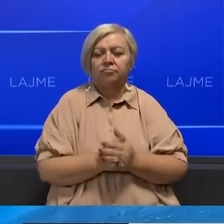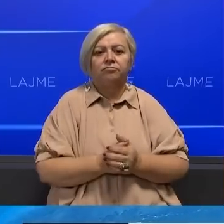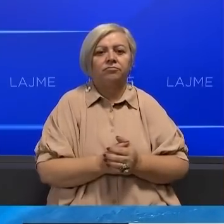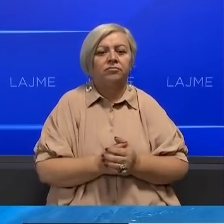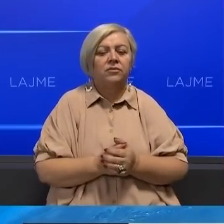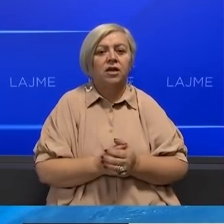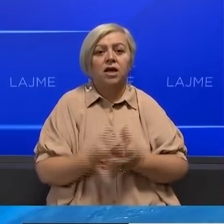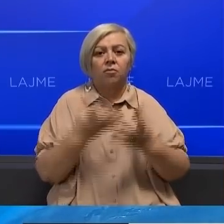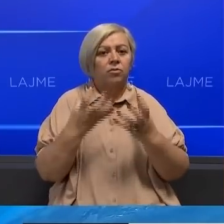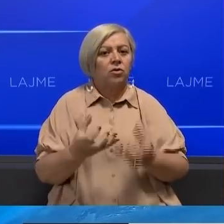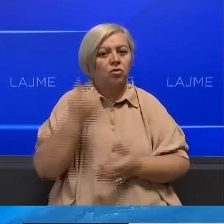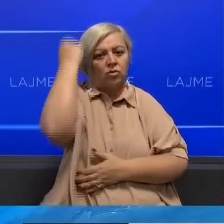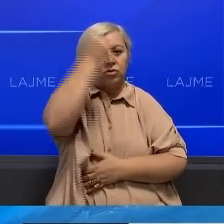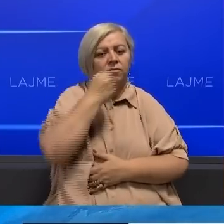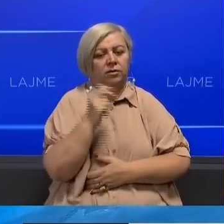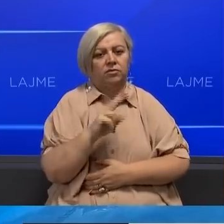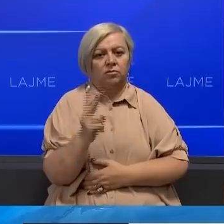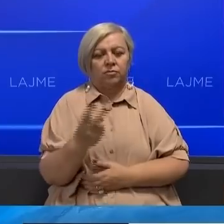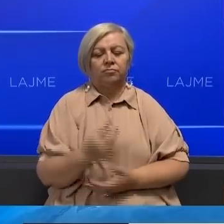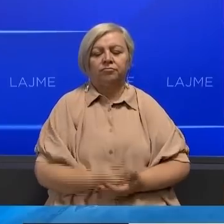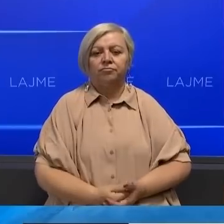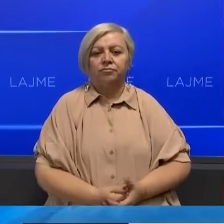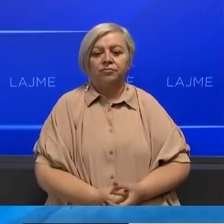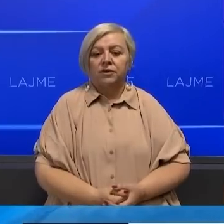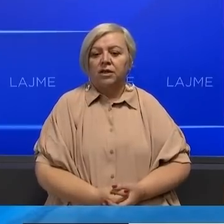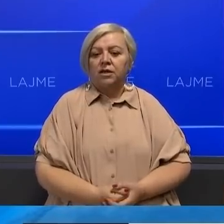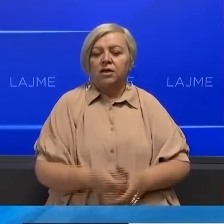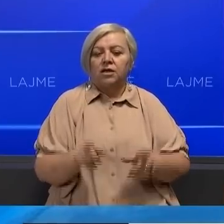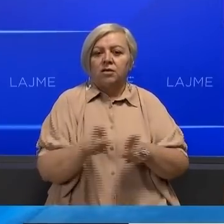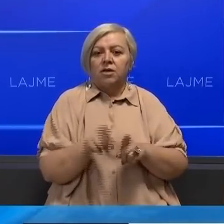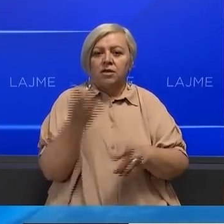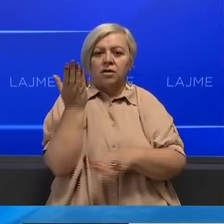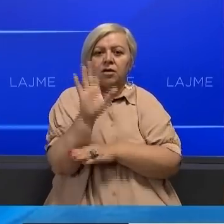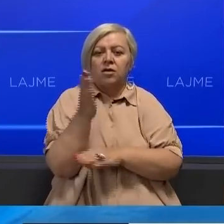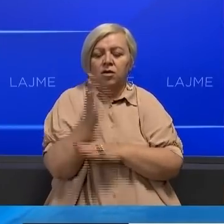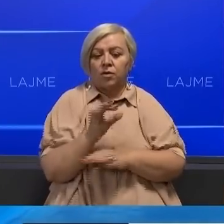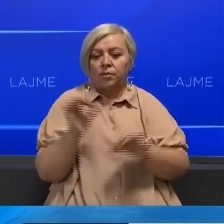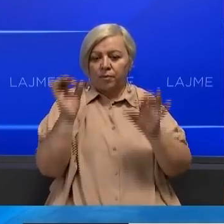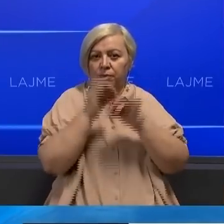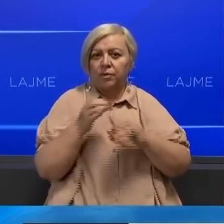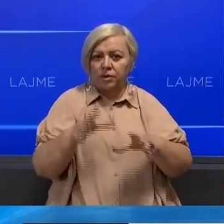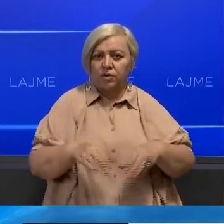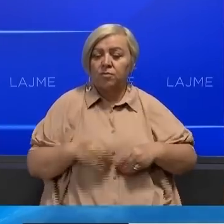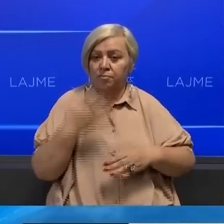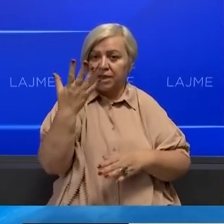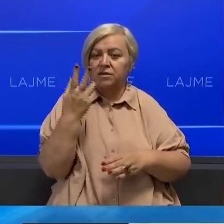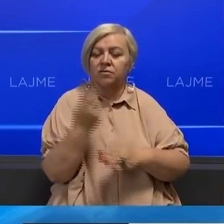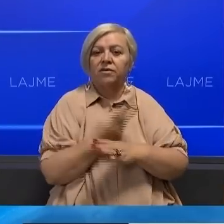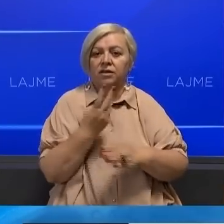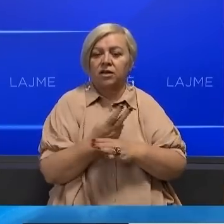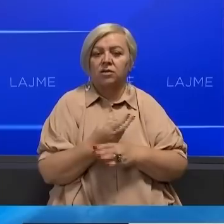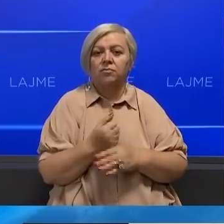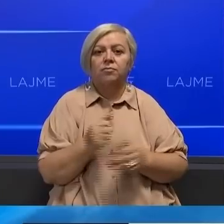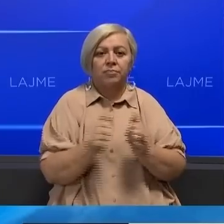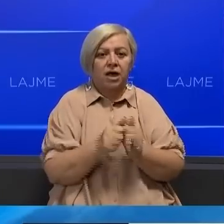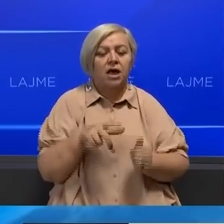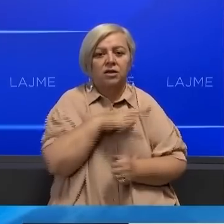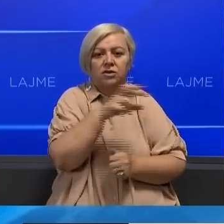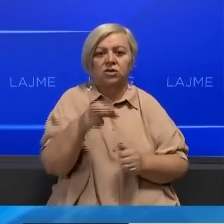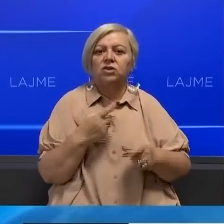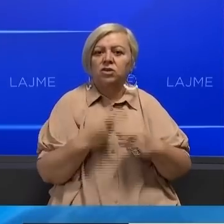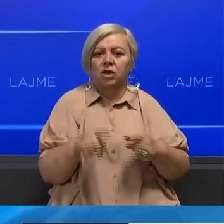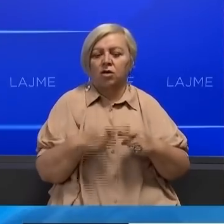bllokuar Kosovën në shumë procese të rëndësishme. Sipas opozitarëve, mosnjohja e Kosovës nga 5 vendet anëtare të BE-s po i